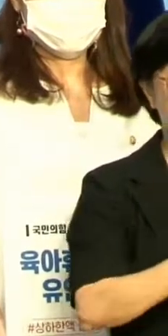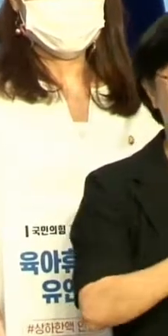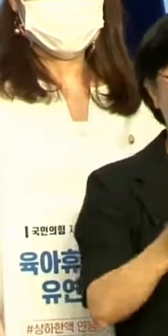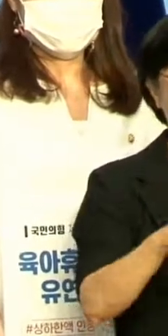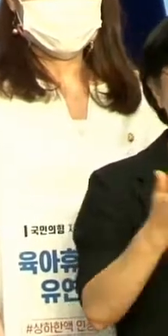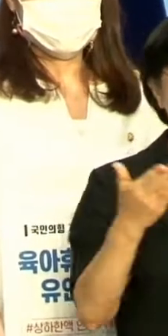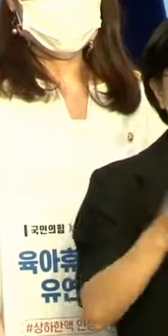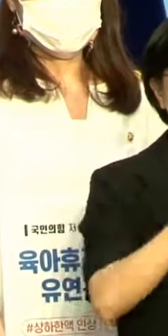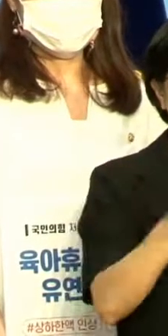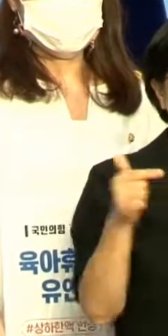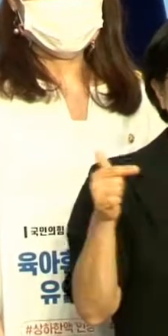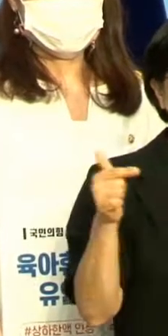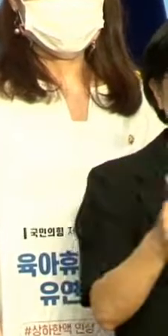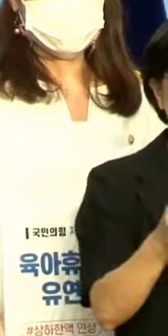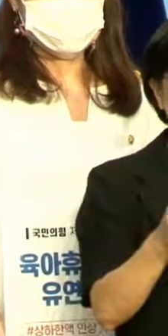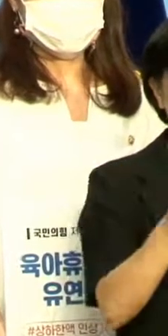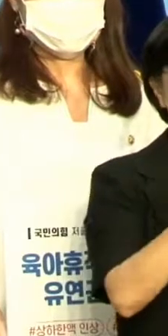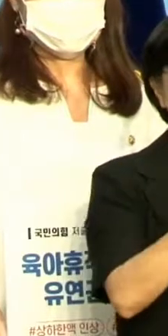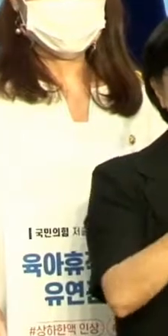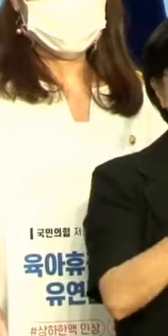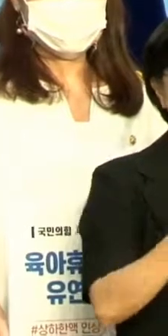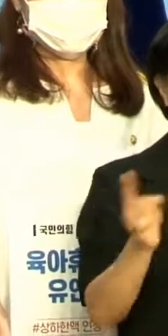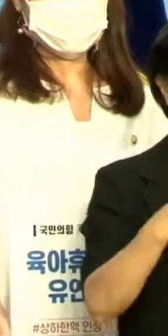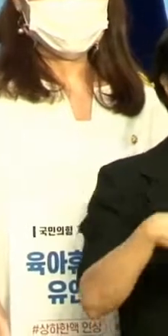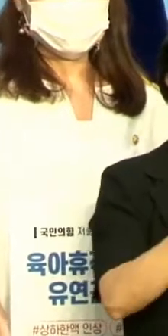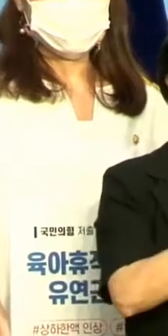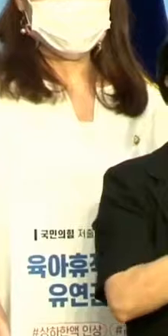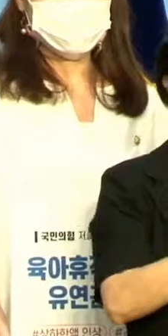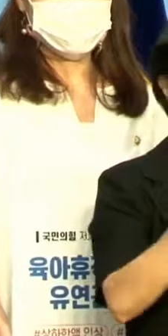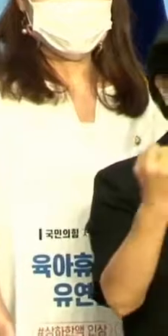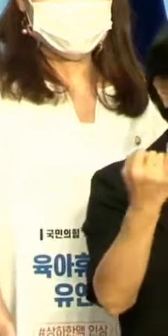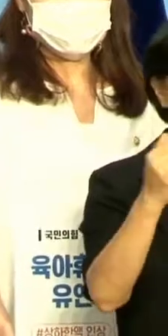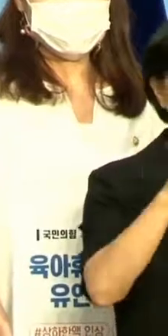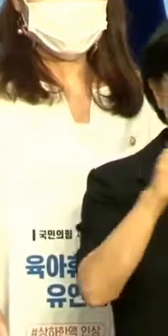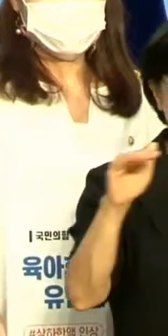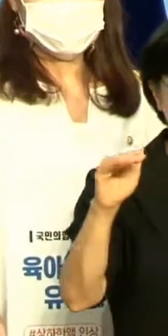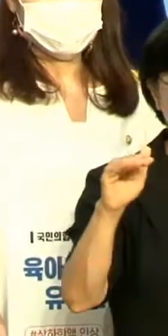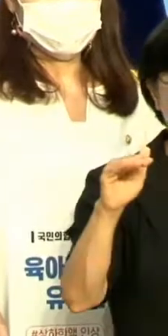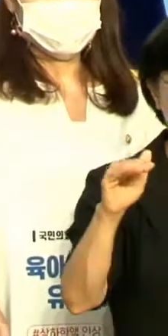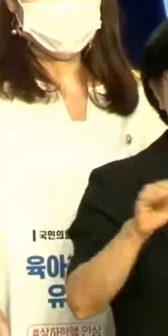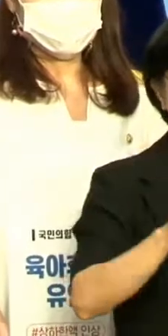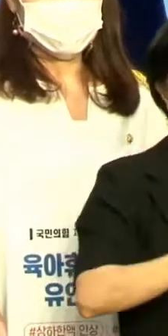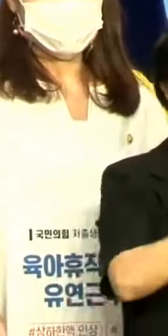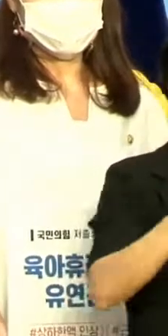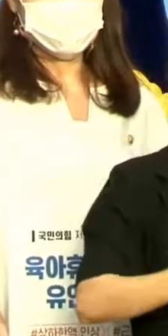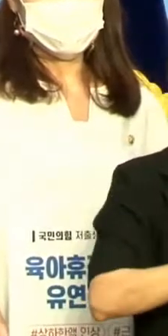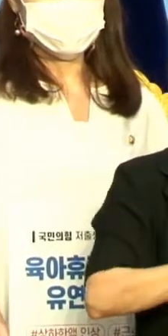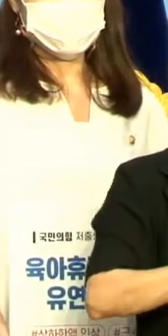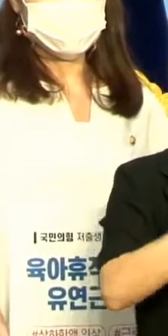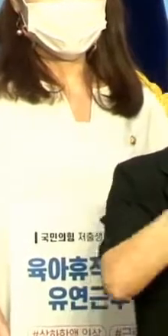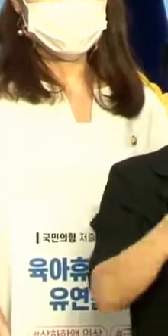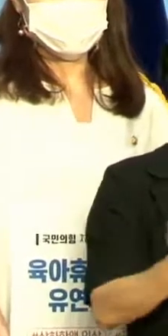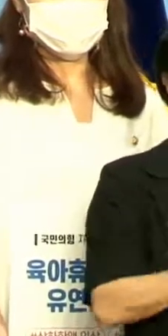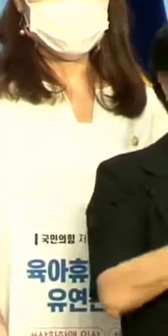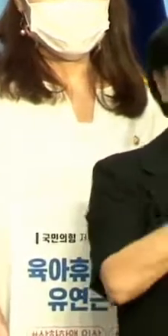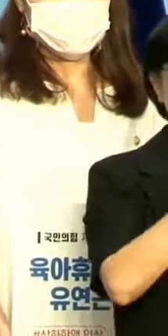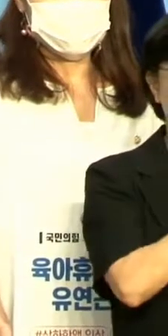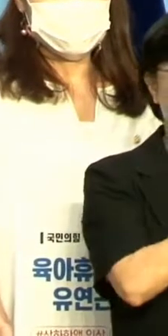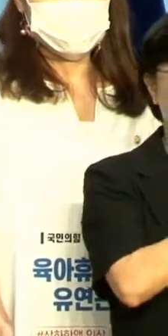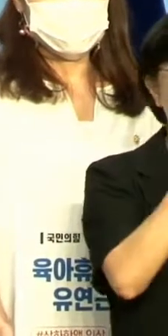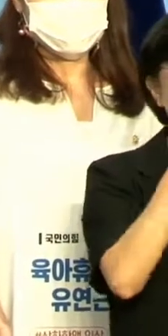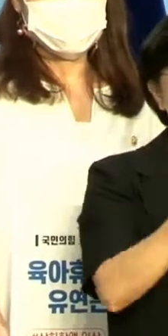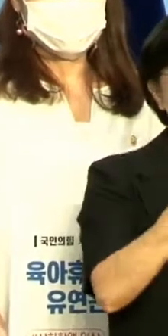단축 제도의 활성화를 위한 남녀 군 평등과 일 가정 양립 지원에 관한 법률 개정안 을